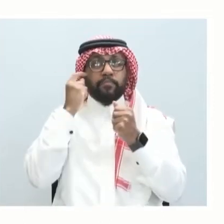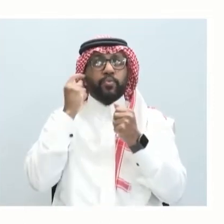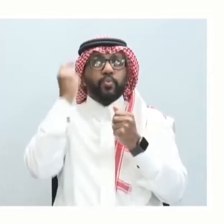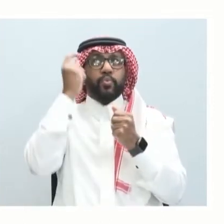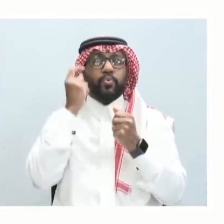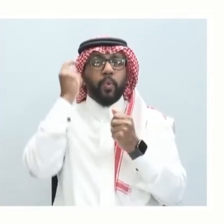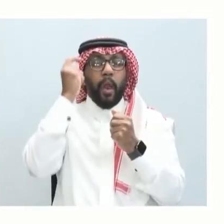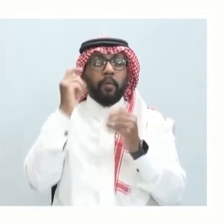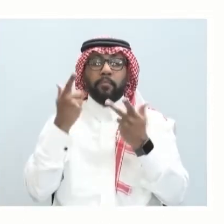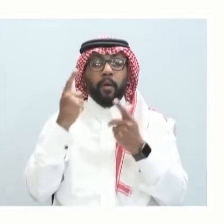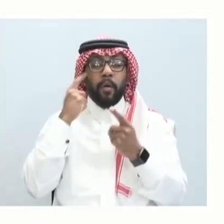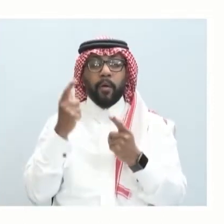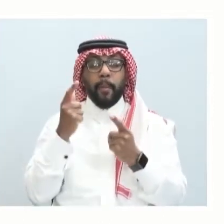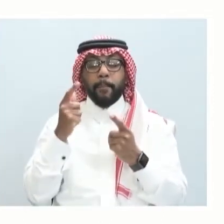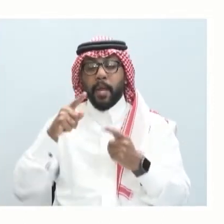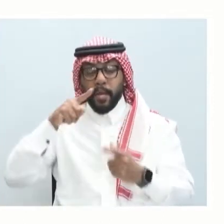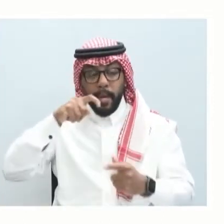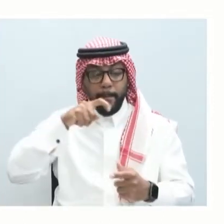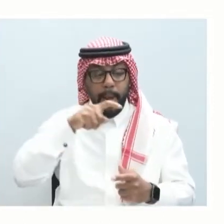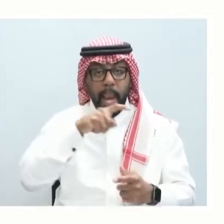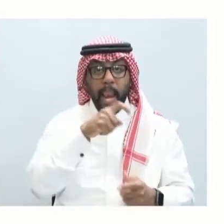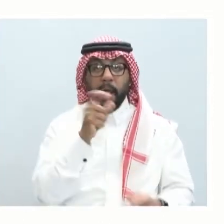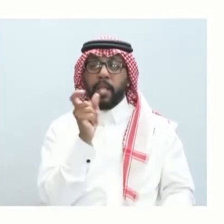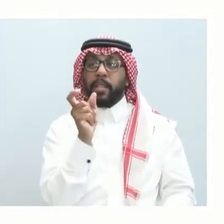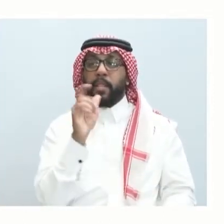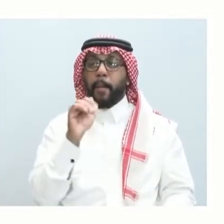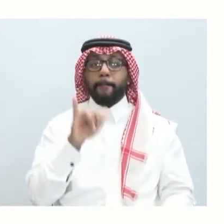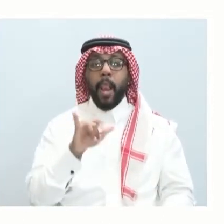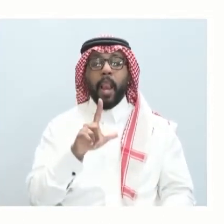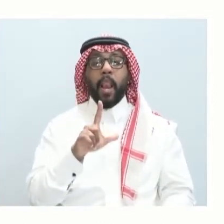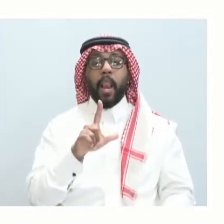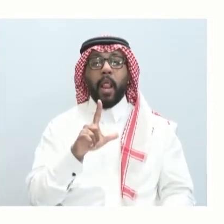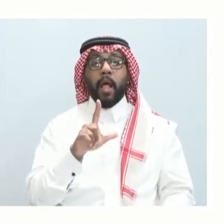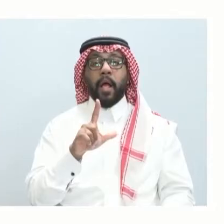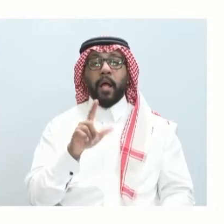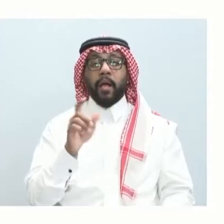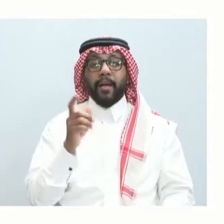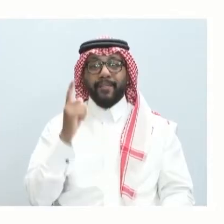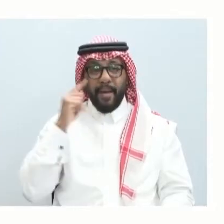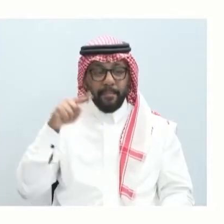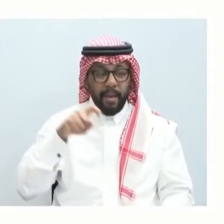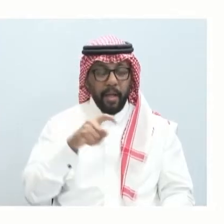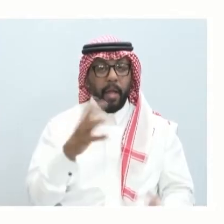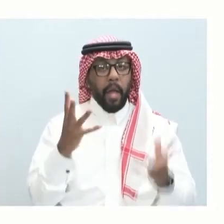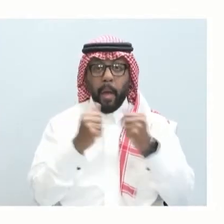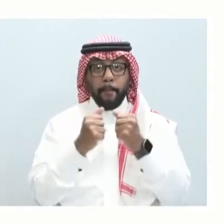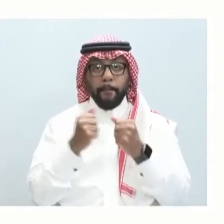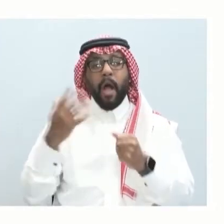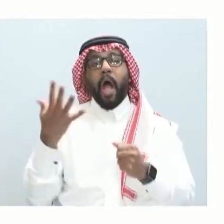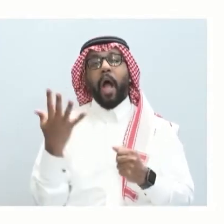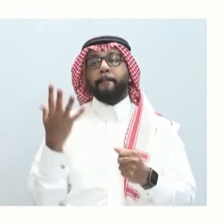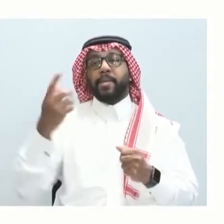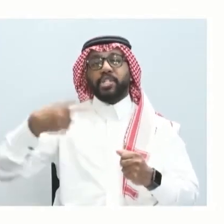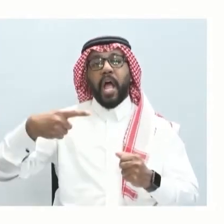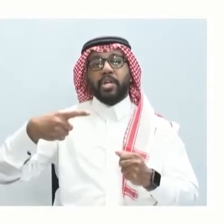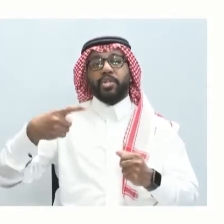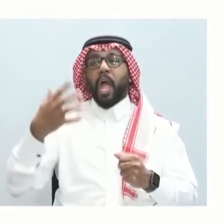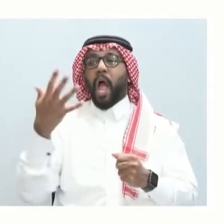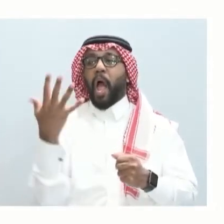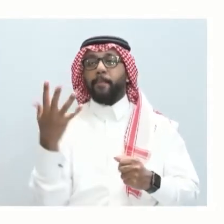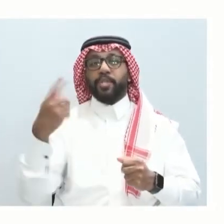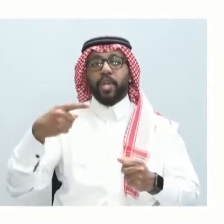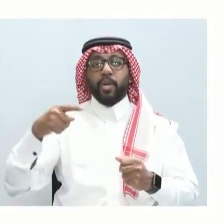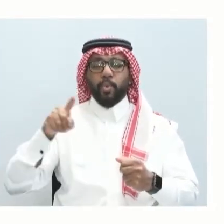النمل خارج بيت النمل 15 وقفت 15 نمله خارج بيت النمل اذا ما المعطيات